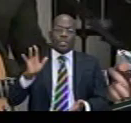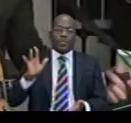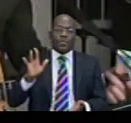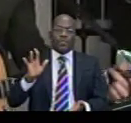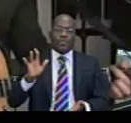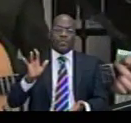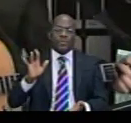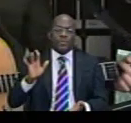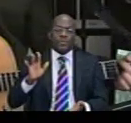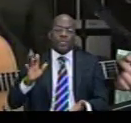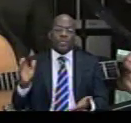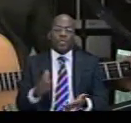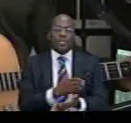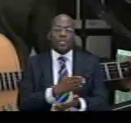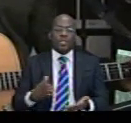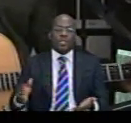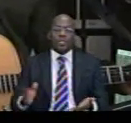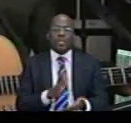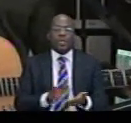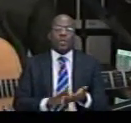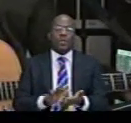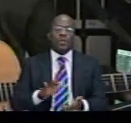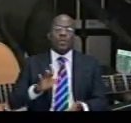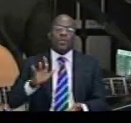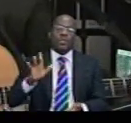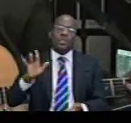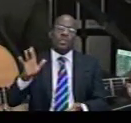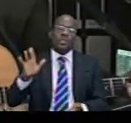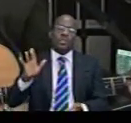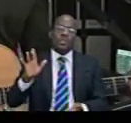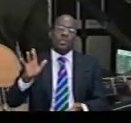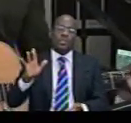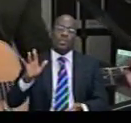gloire, chantant, chantant gloire,